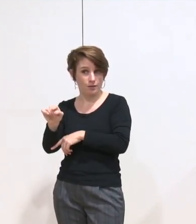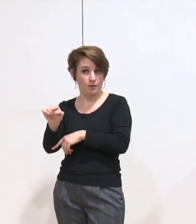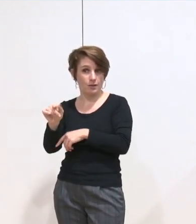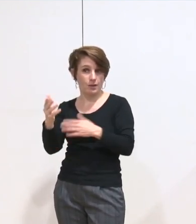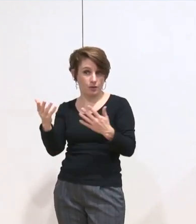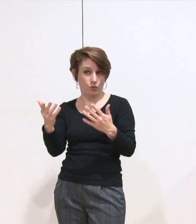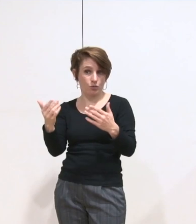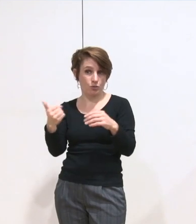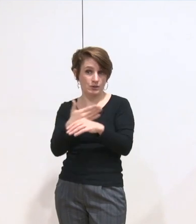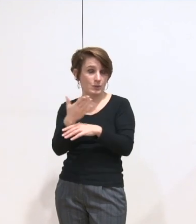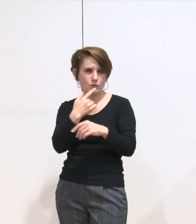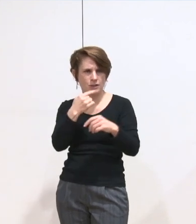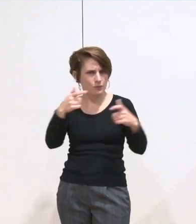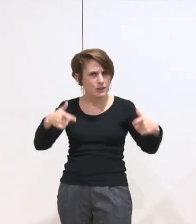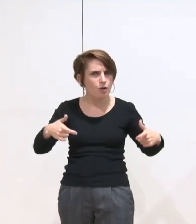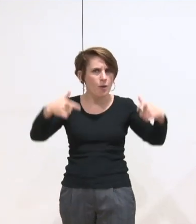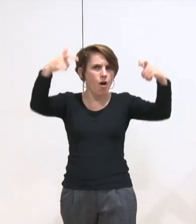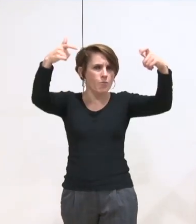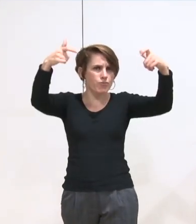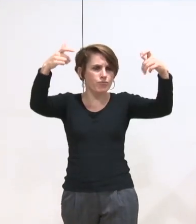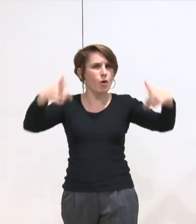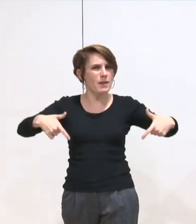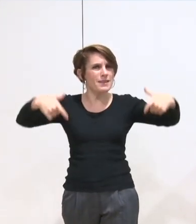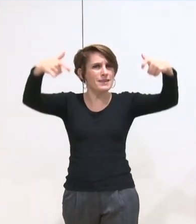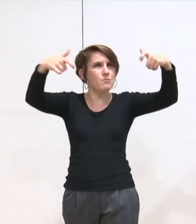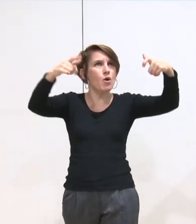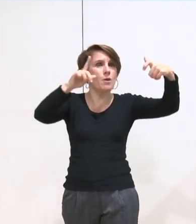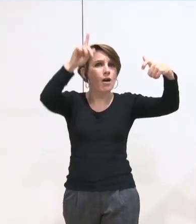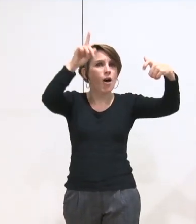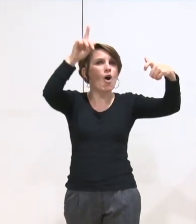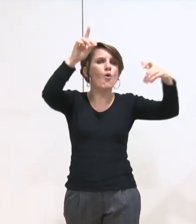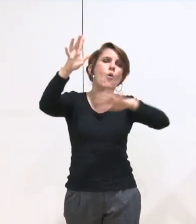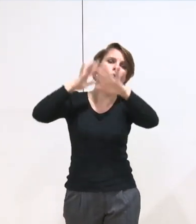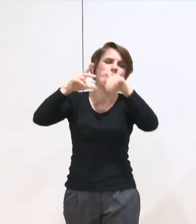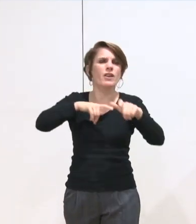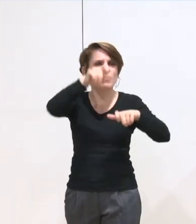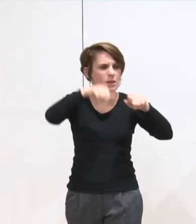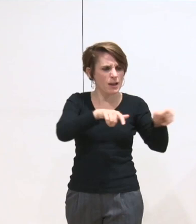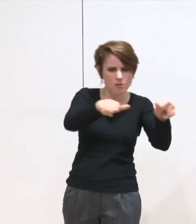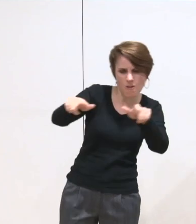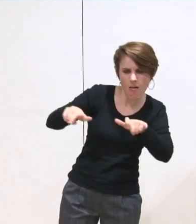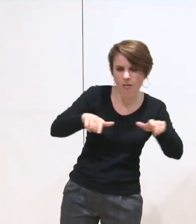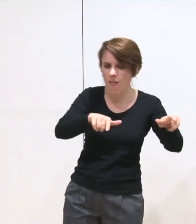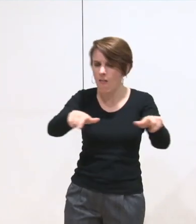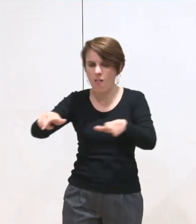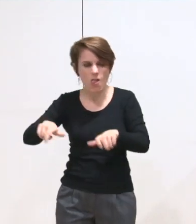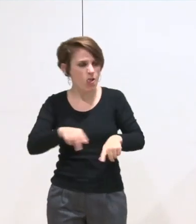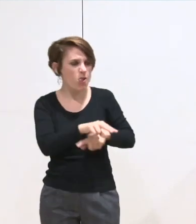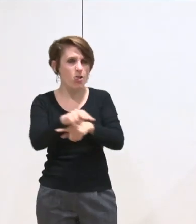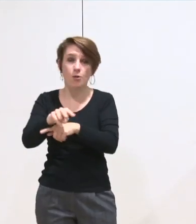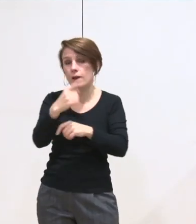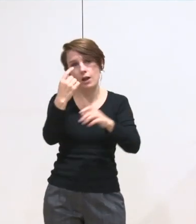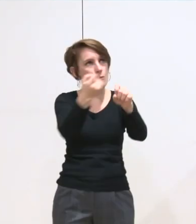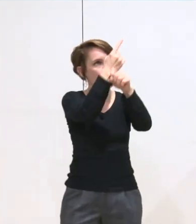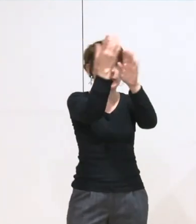de la barre les allées et venues de tous à l'entrée de ce quartier. Bien, donc évidemment, ce sera mobilisé. Et après